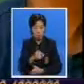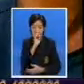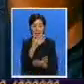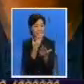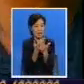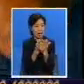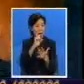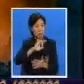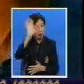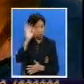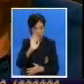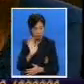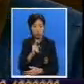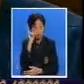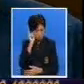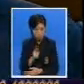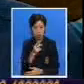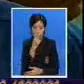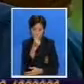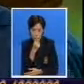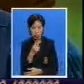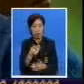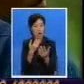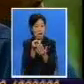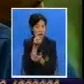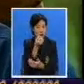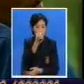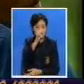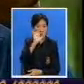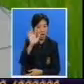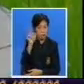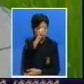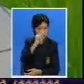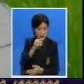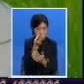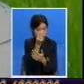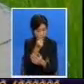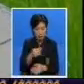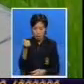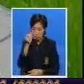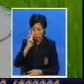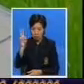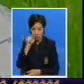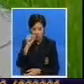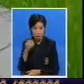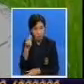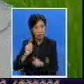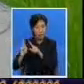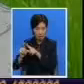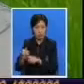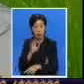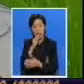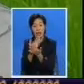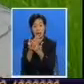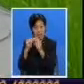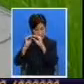า15% พอนี่เขาเห็นเลย 16% เท่าไหร่ ครับแต่ว่าเพียงแต่ว่าราคาไอ้ชดเชยเนี่ยมันเหมือนเดิมนะฮะจะเป็น 1,500 ก็คือ 1,500